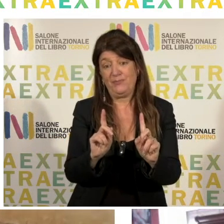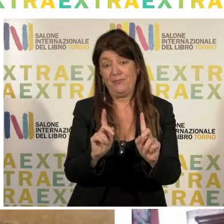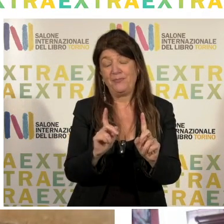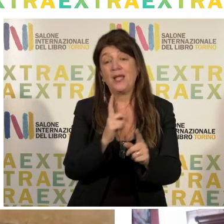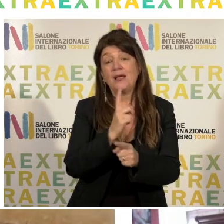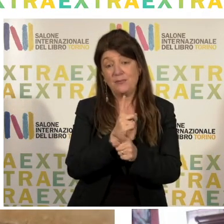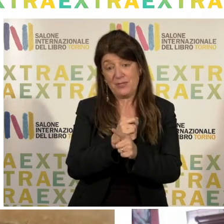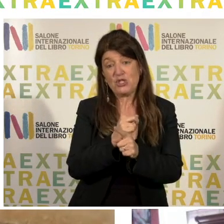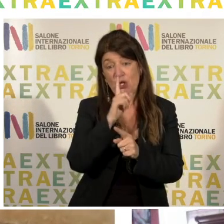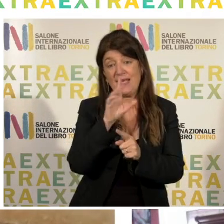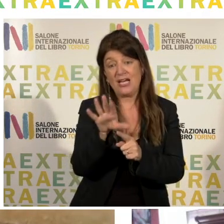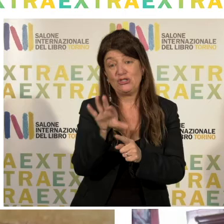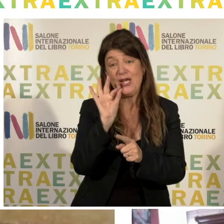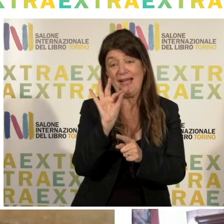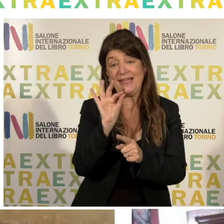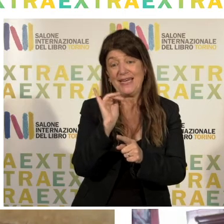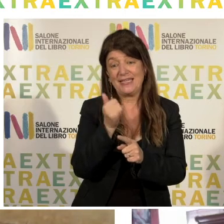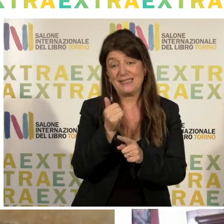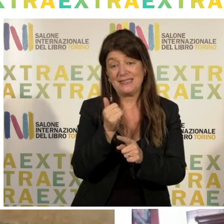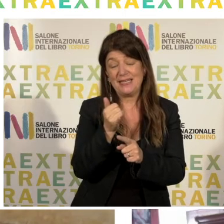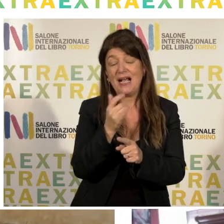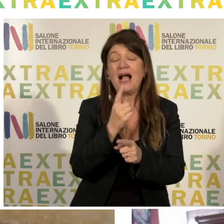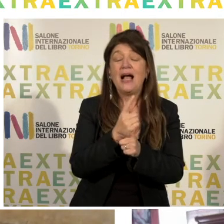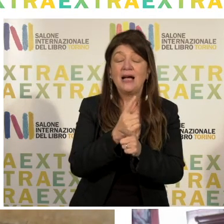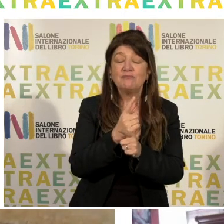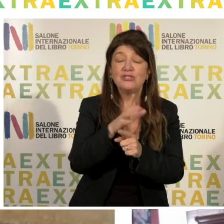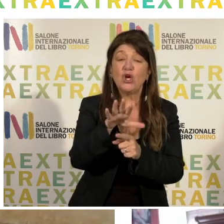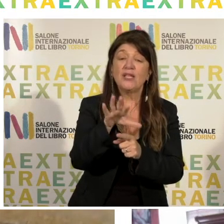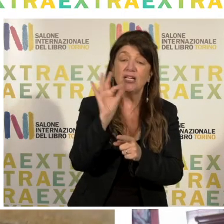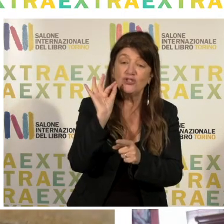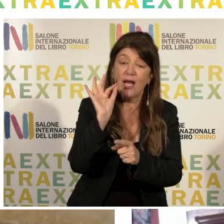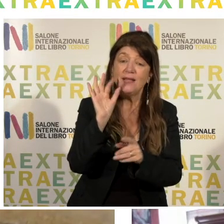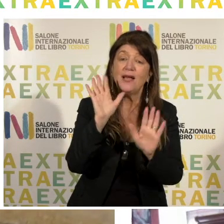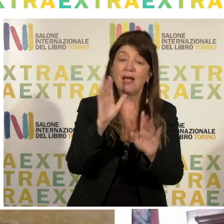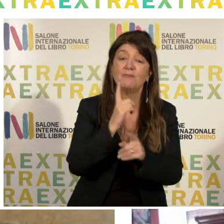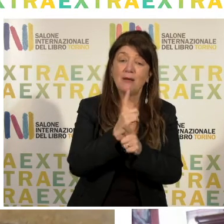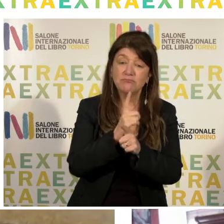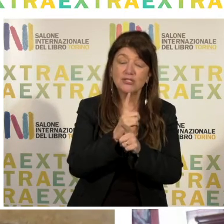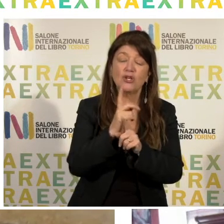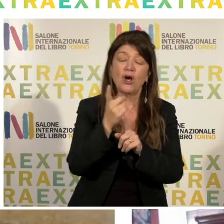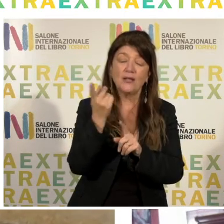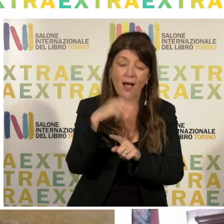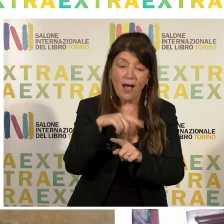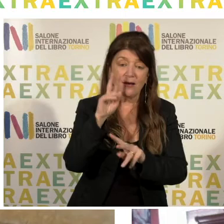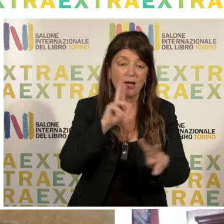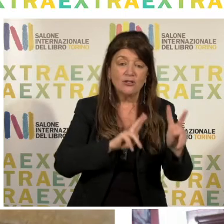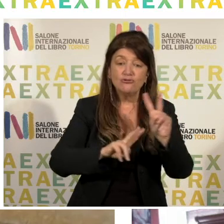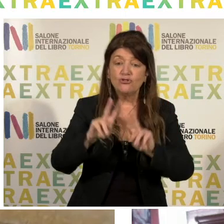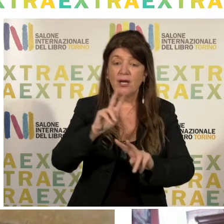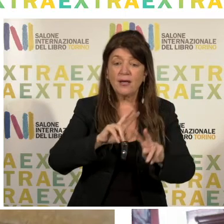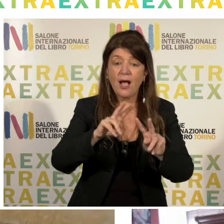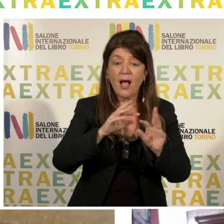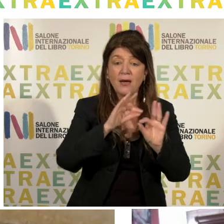Bisogna scegliere, bisogna trovare una giusta misura,